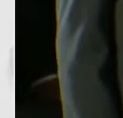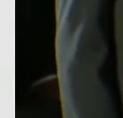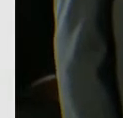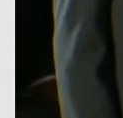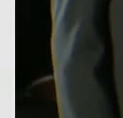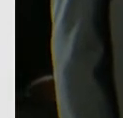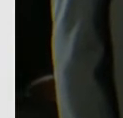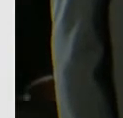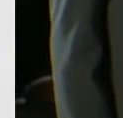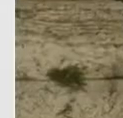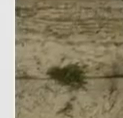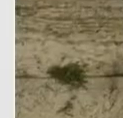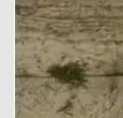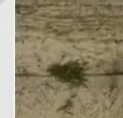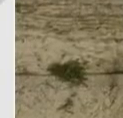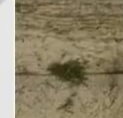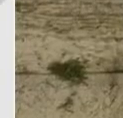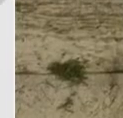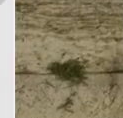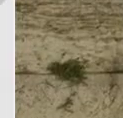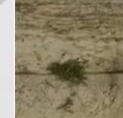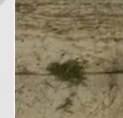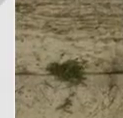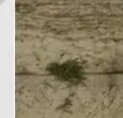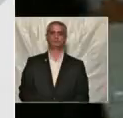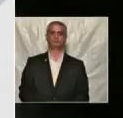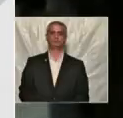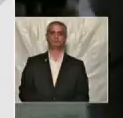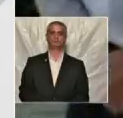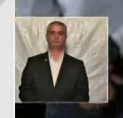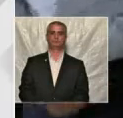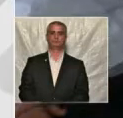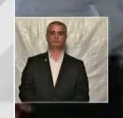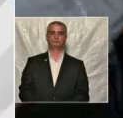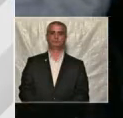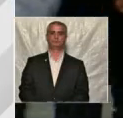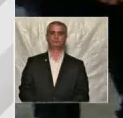נשמור על אחדות, אלא בכל יומות השנה